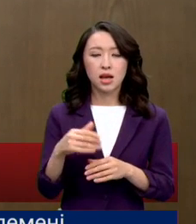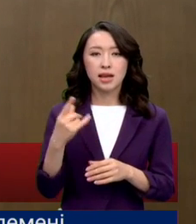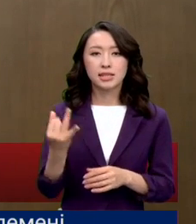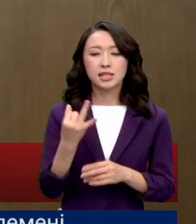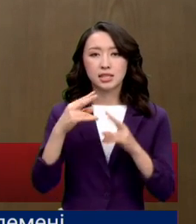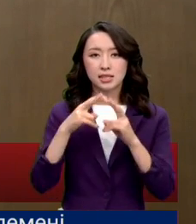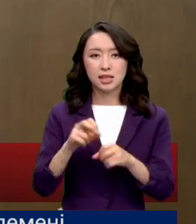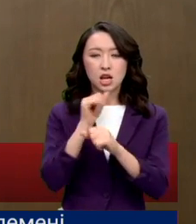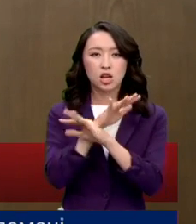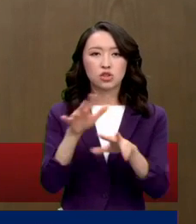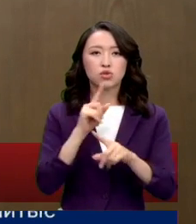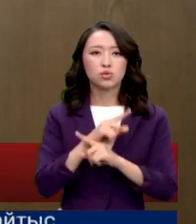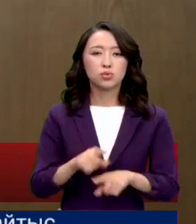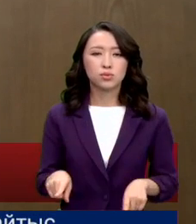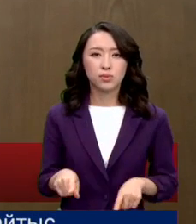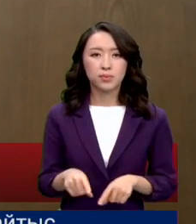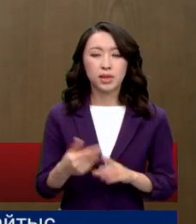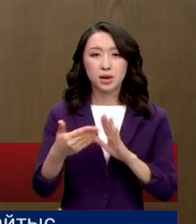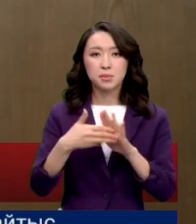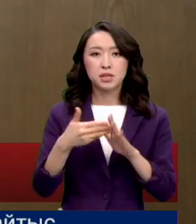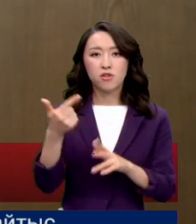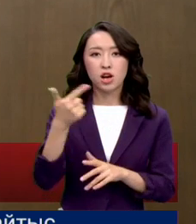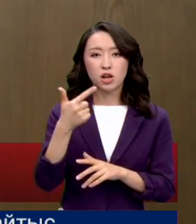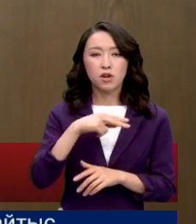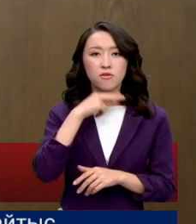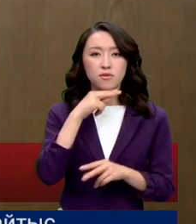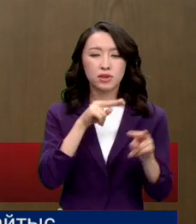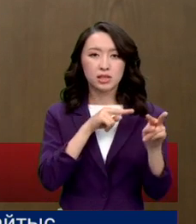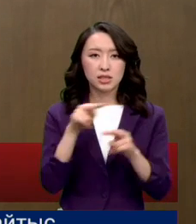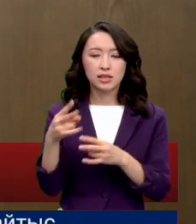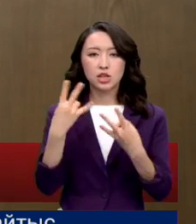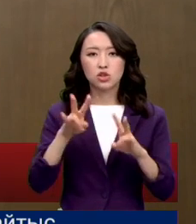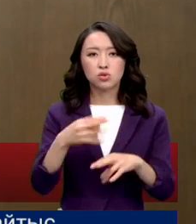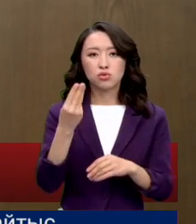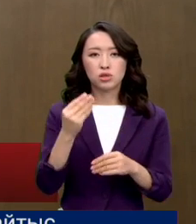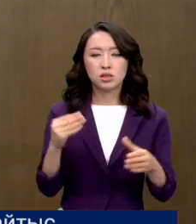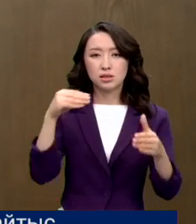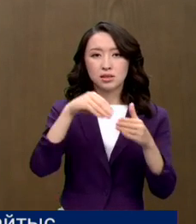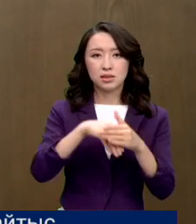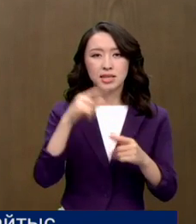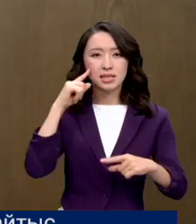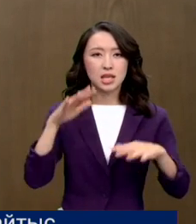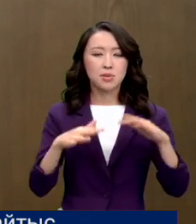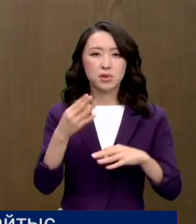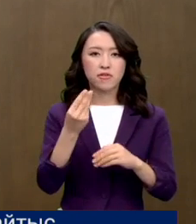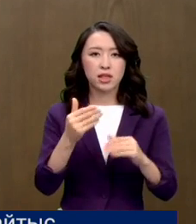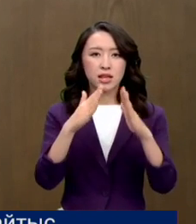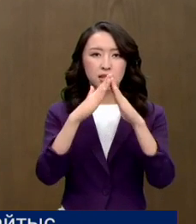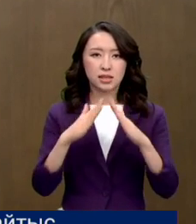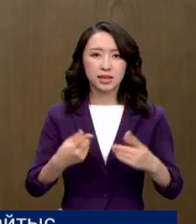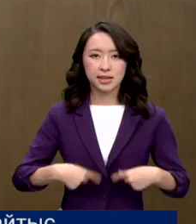интересах следствия разглашению не подлежат. Призываем граждан быть бдительными и не вкладывать свои сбережения в сомнительные